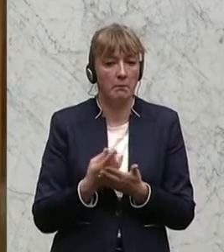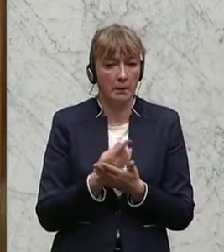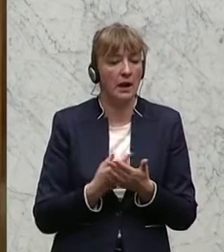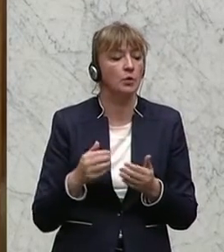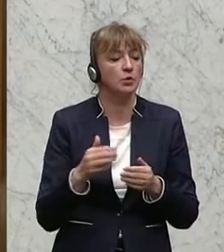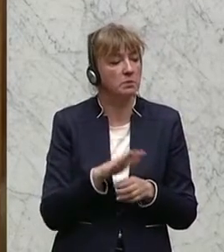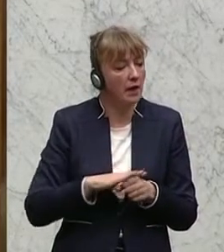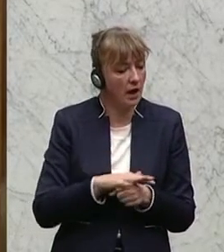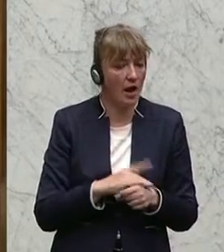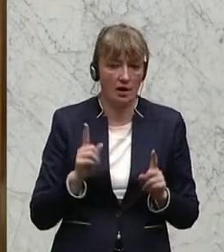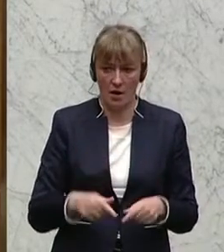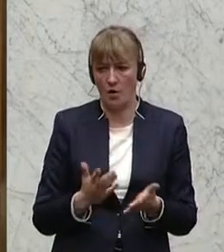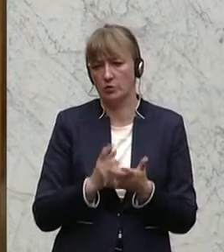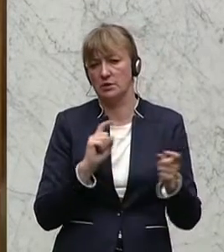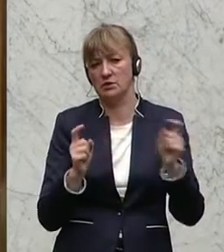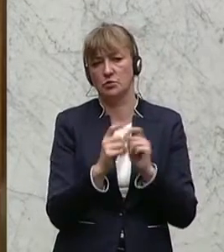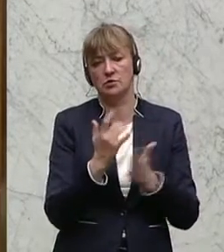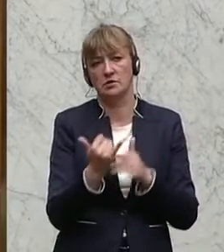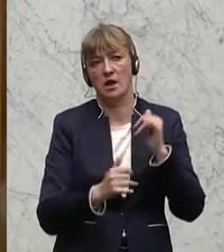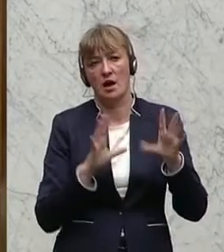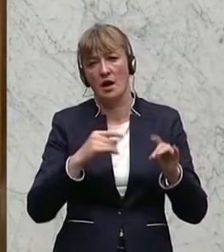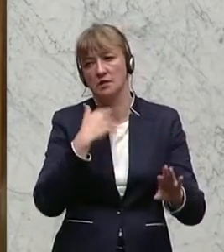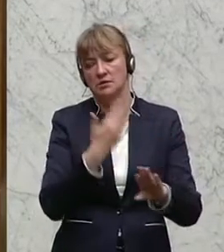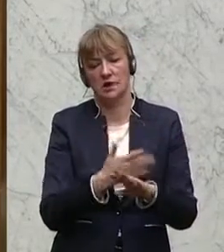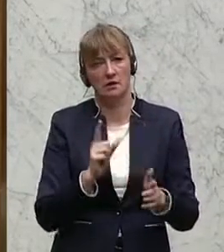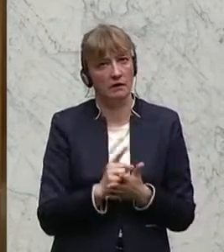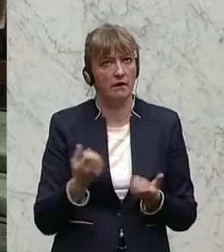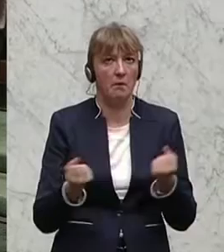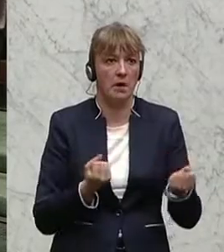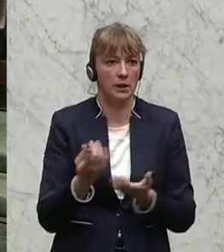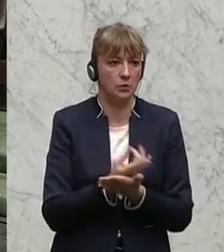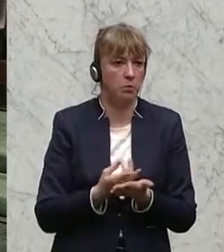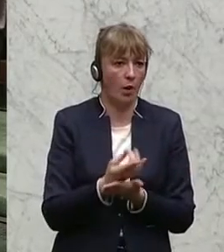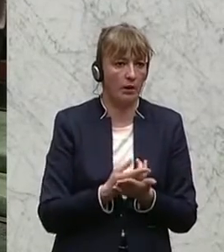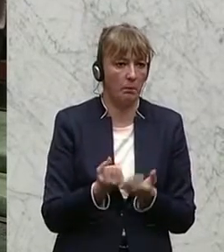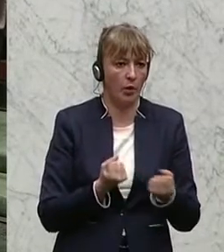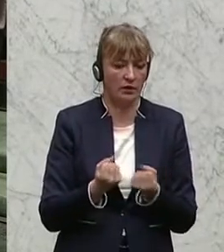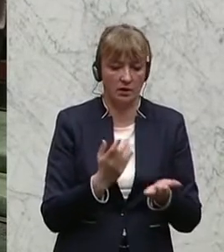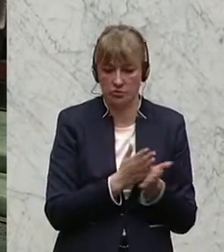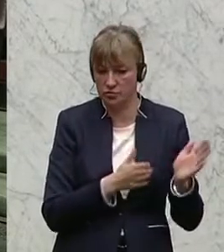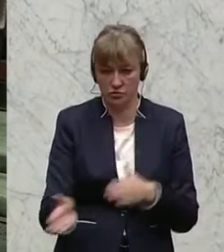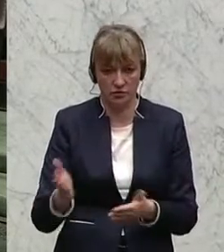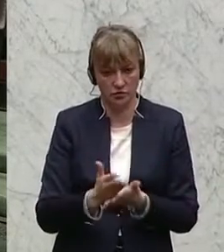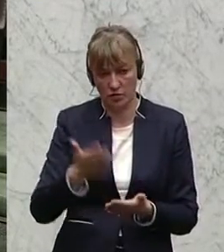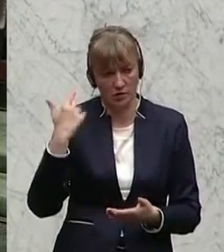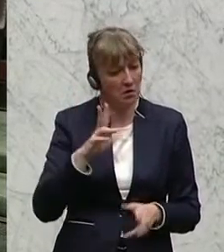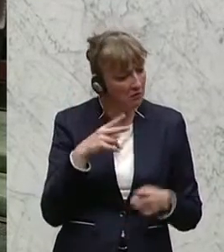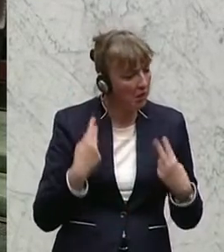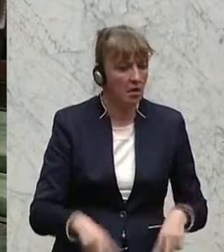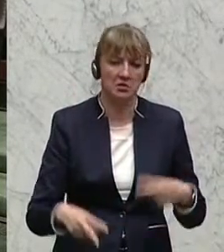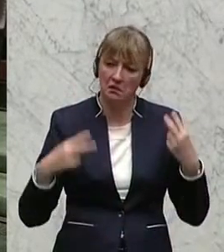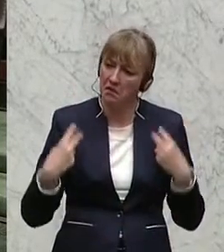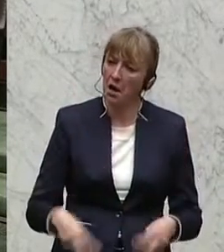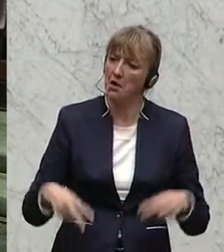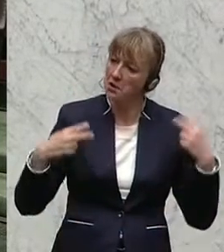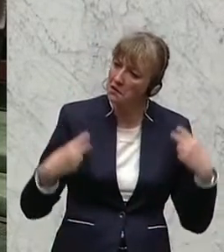wir auch nicht. Wir diskutieren seit Jahrzehnten das Versagen der Bildungspolitik. So, und Sie machen weiter